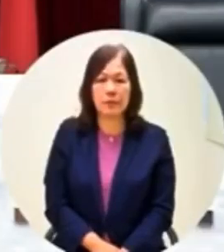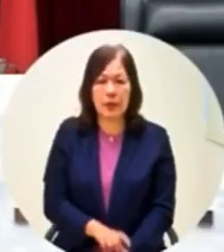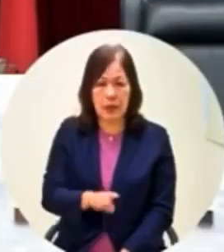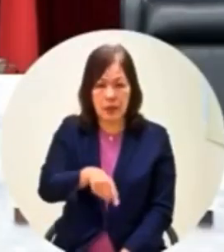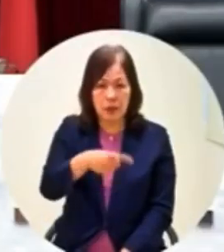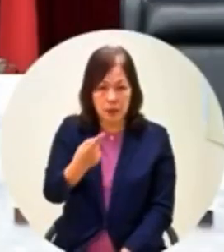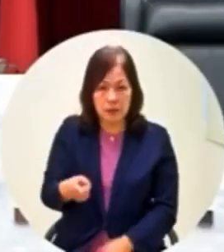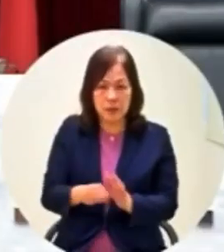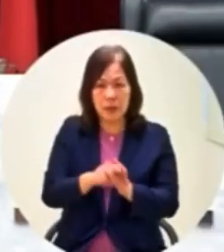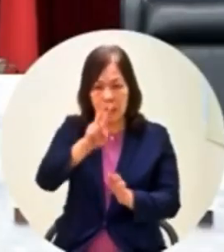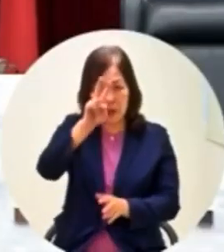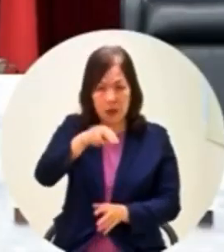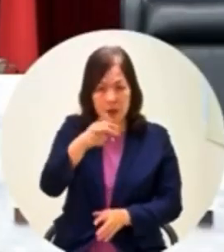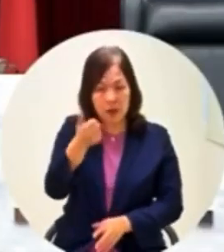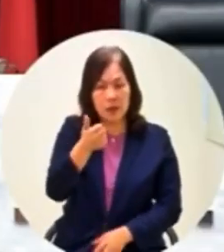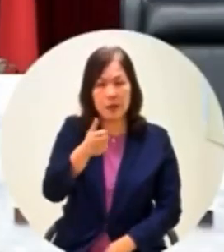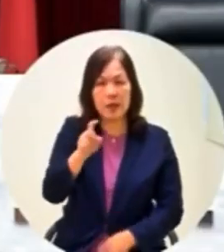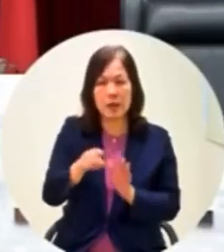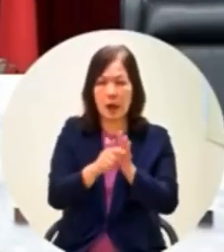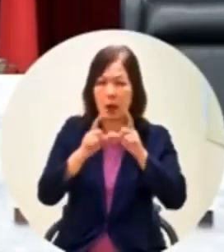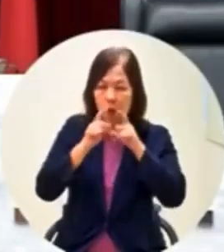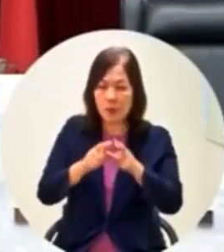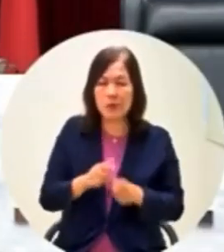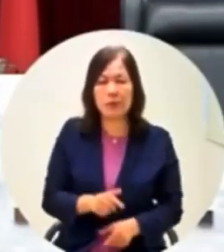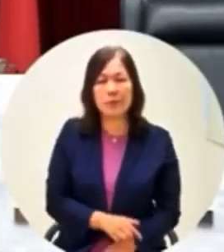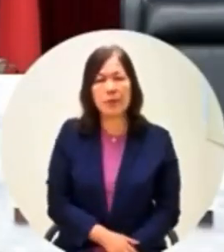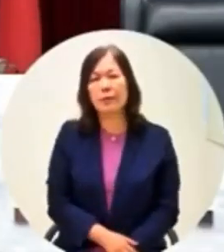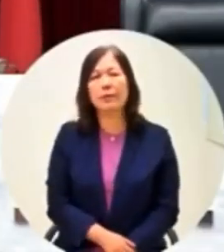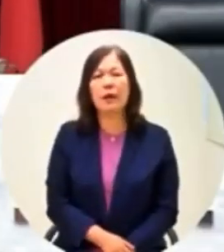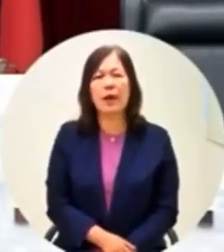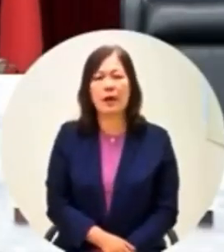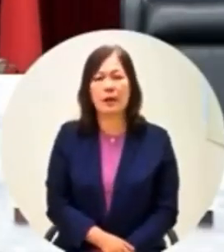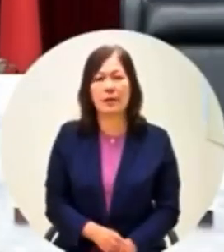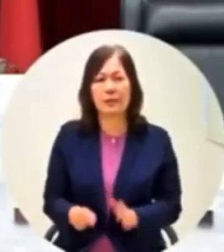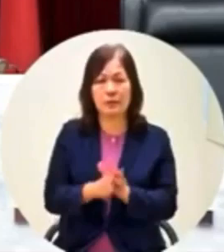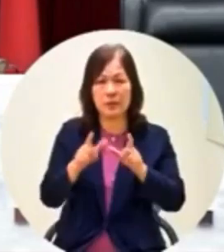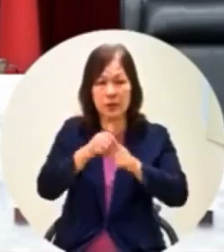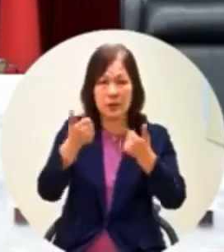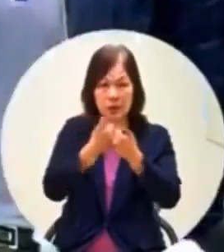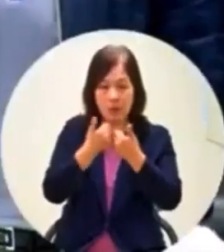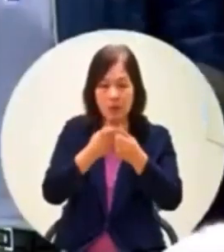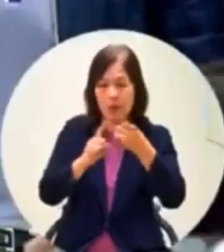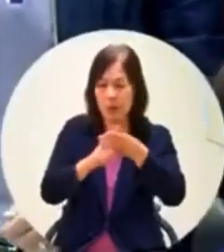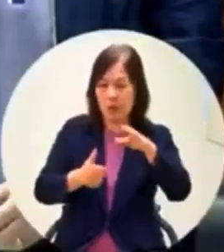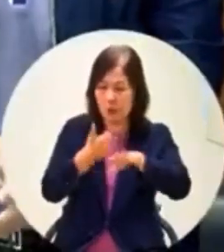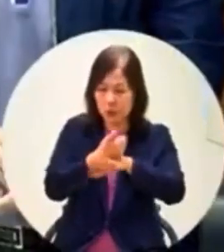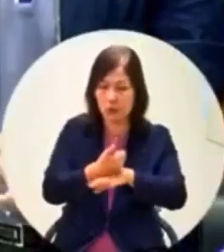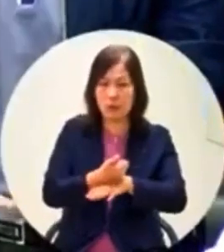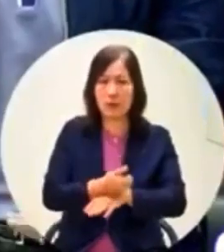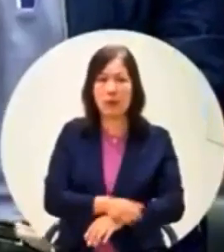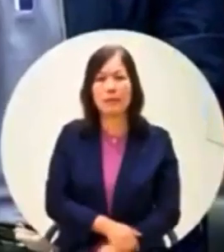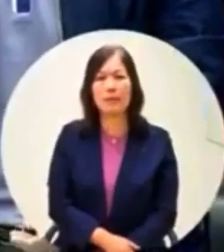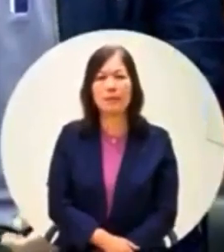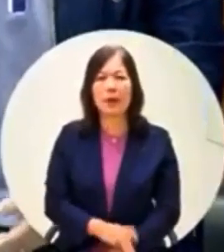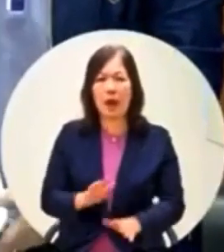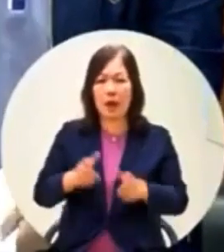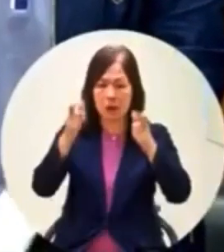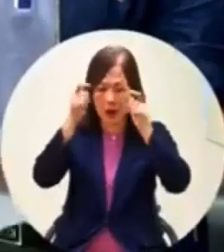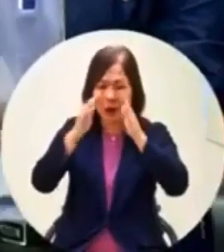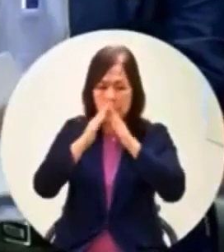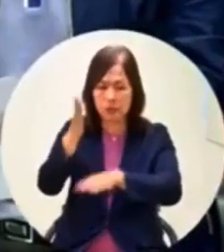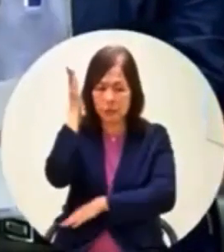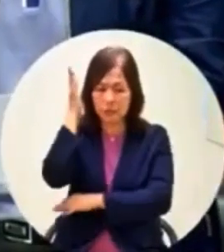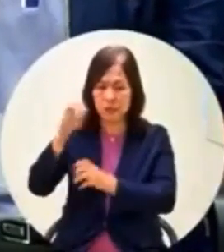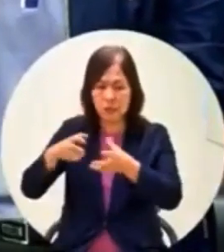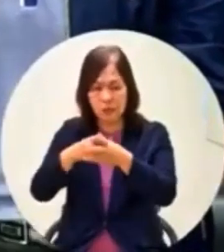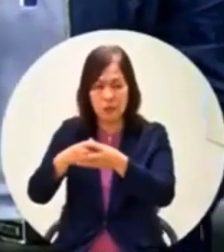请刘德林议员发言。刘议员请。 大会主席、陆副议长，我们今天刚刚是市府的大家长，我